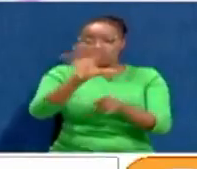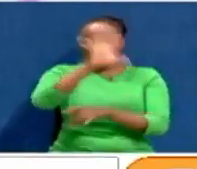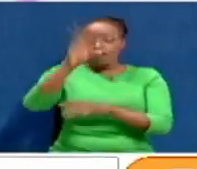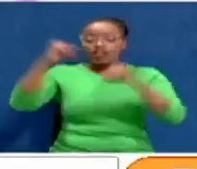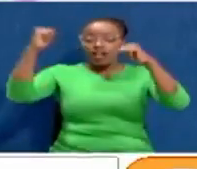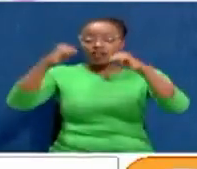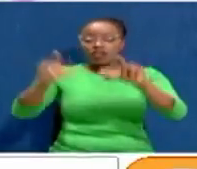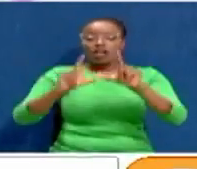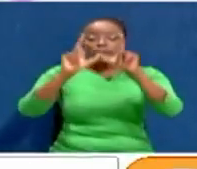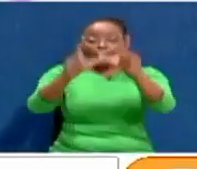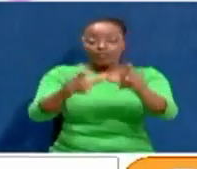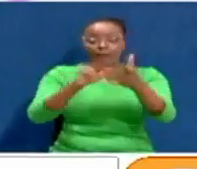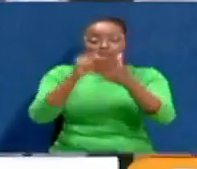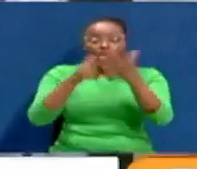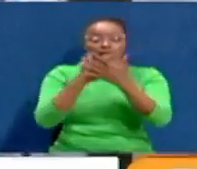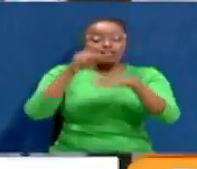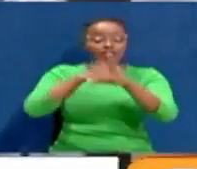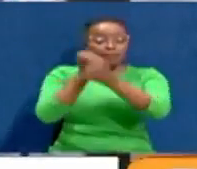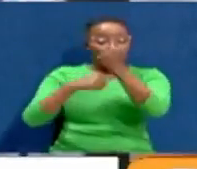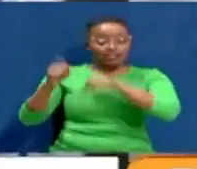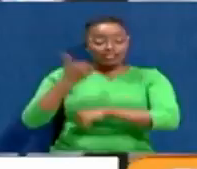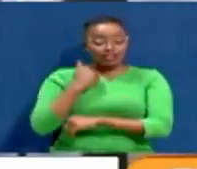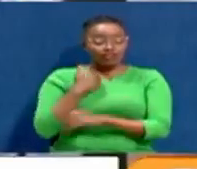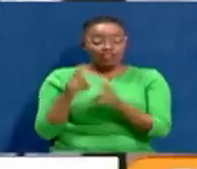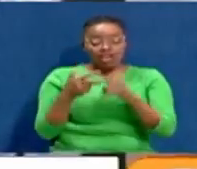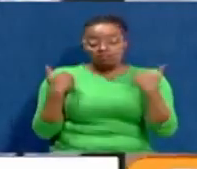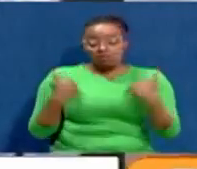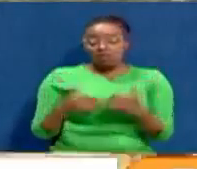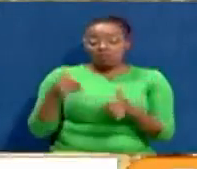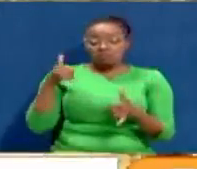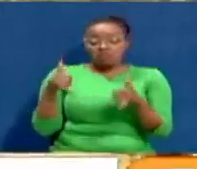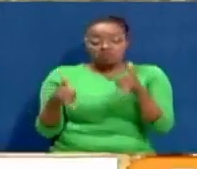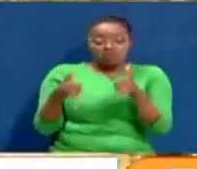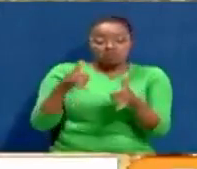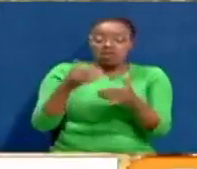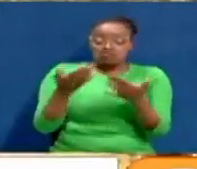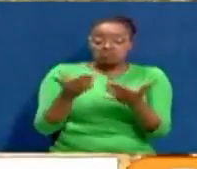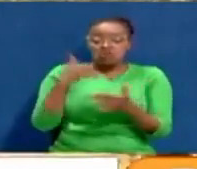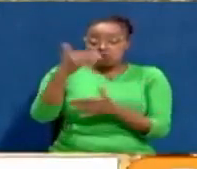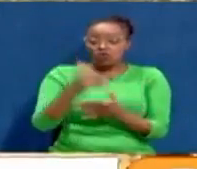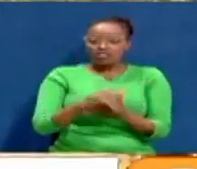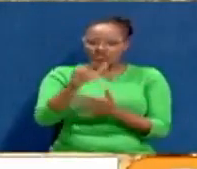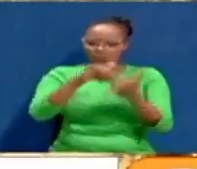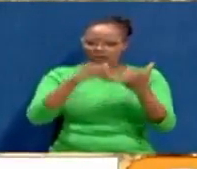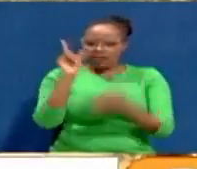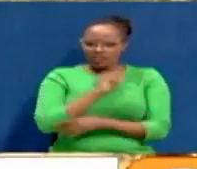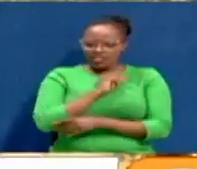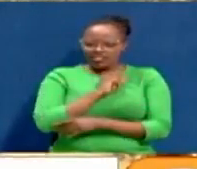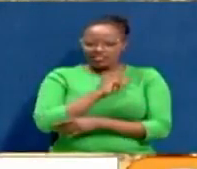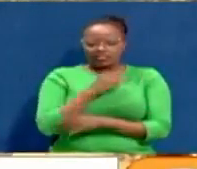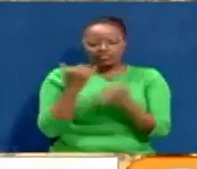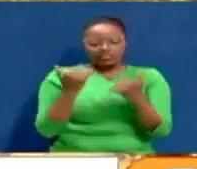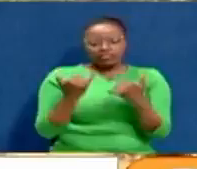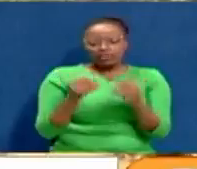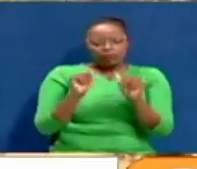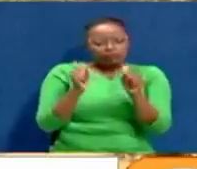African Ability Model. So whenever kuna activity, mimi wanaenda nafanya modeling. Pengine Teacher Bilha, umeolewa? Kwa